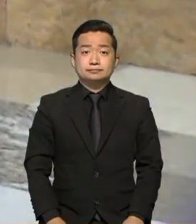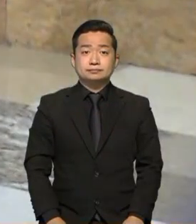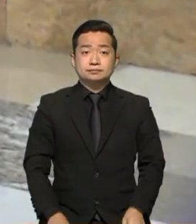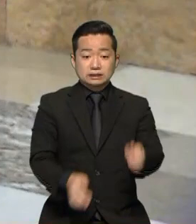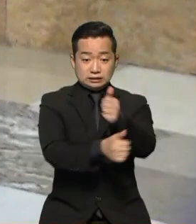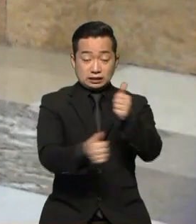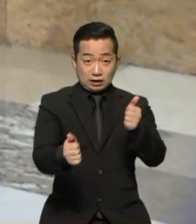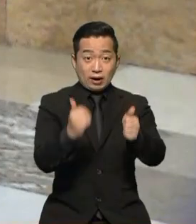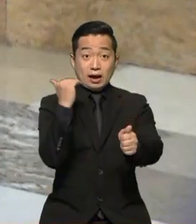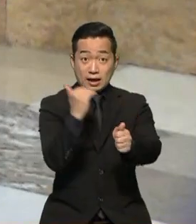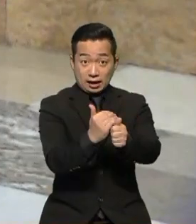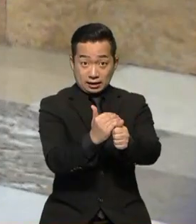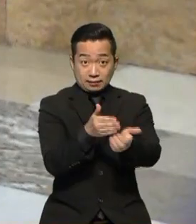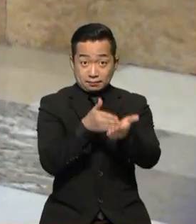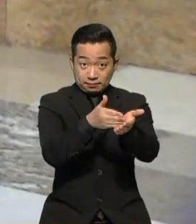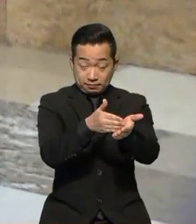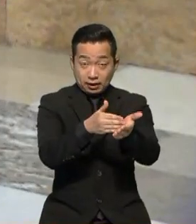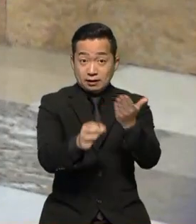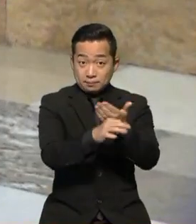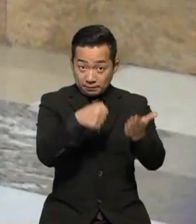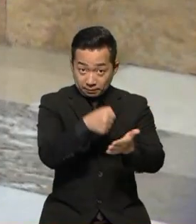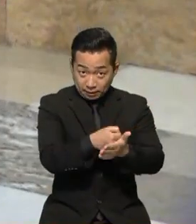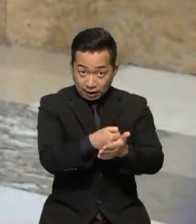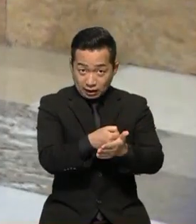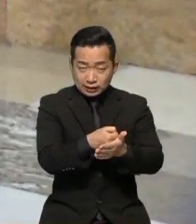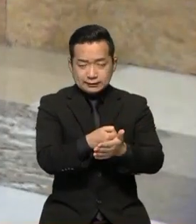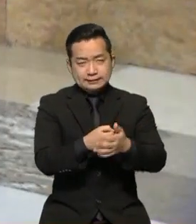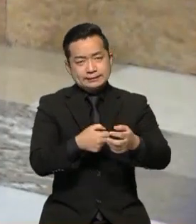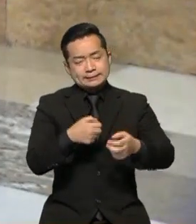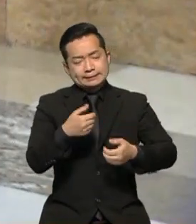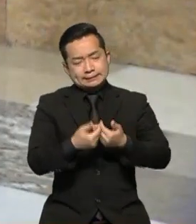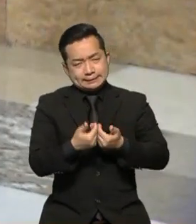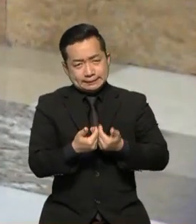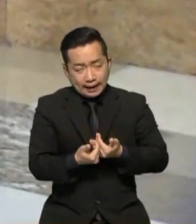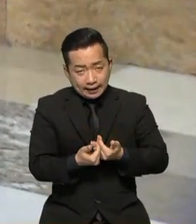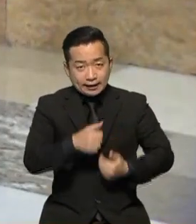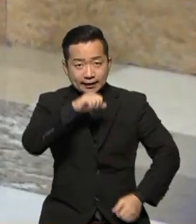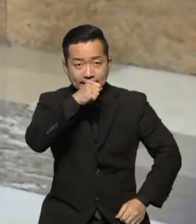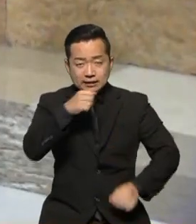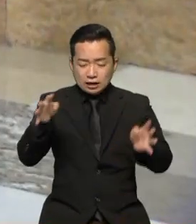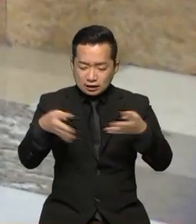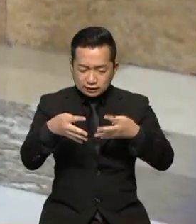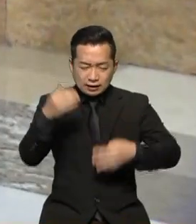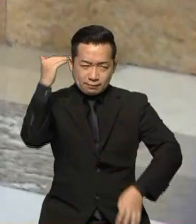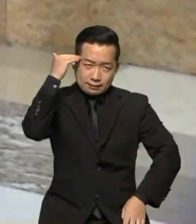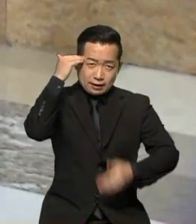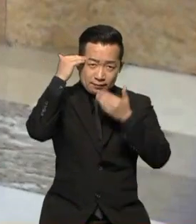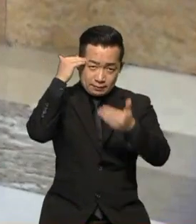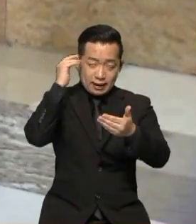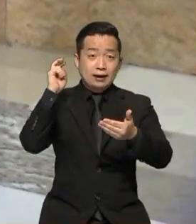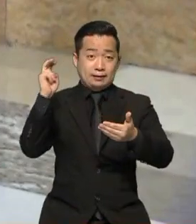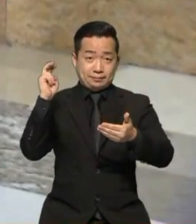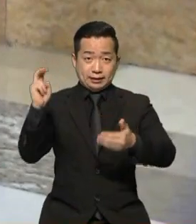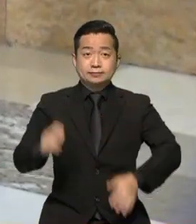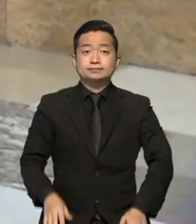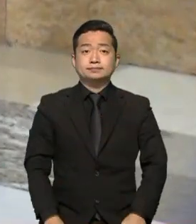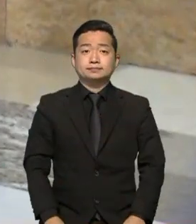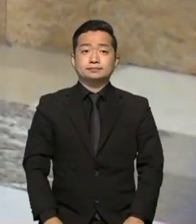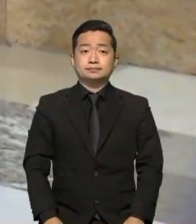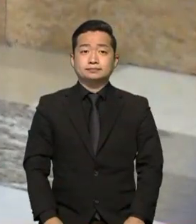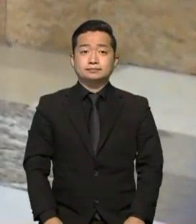장관 해임 건의안이 가결되면 전국이 다시 얼어붙고 예산안 협상도 영향을 줄 수 있습니다. 지금까지 국회에서